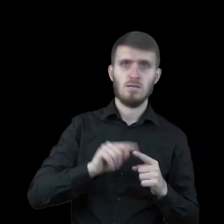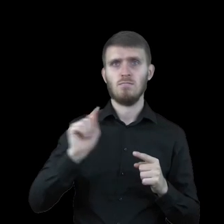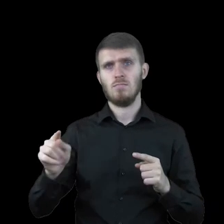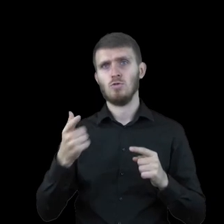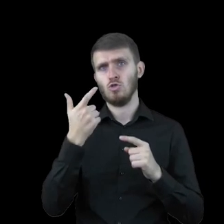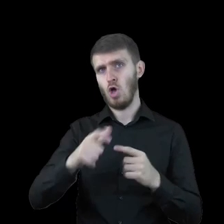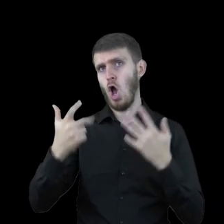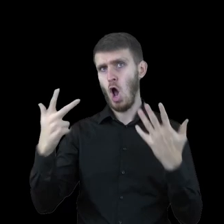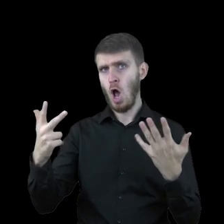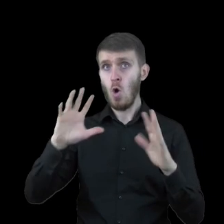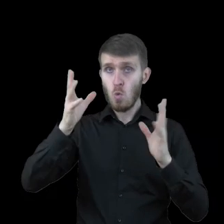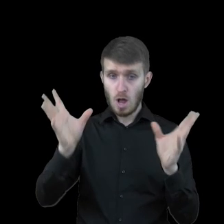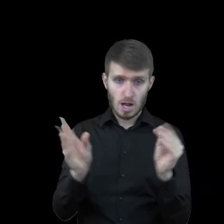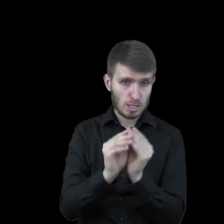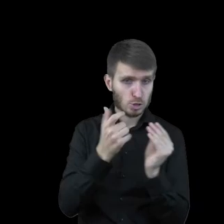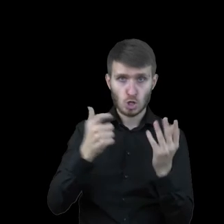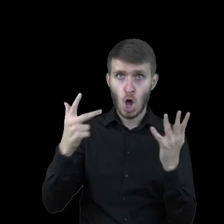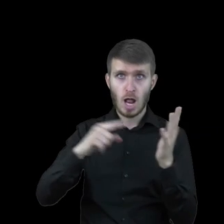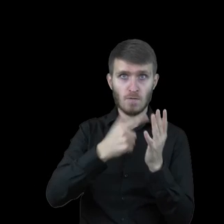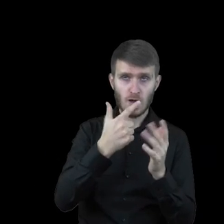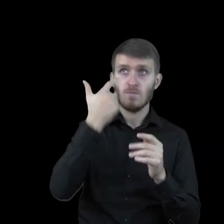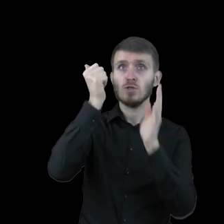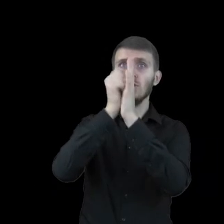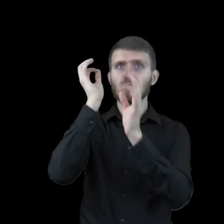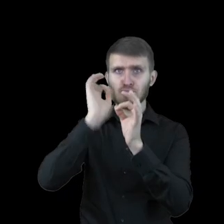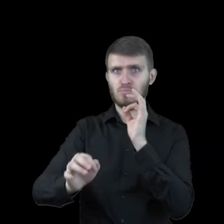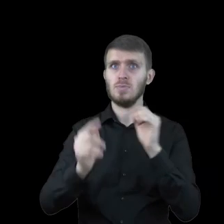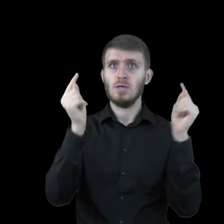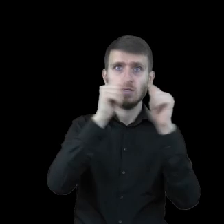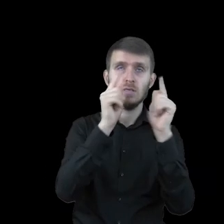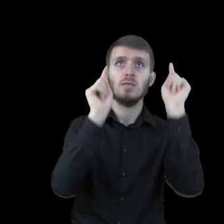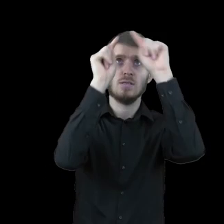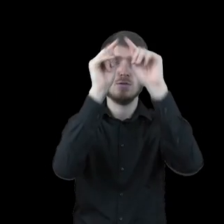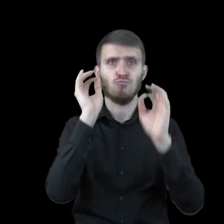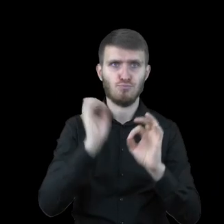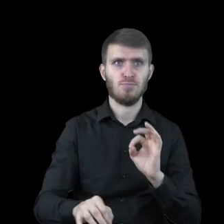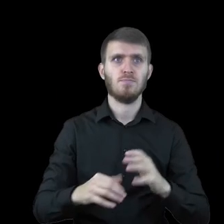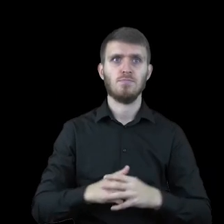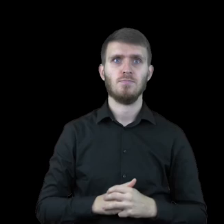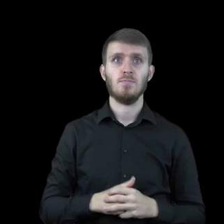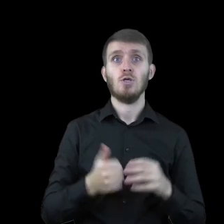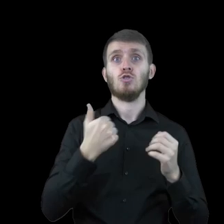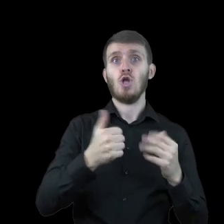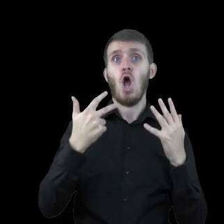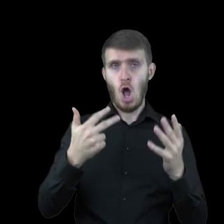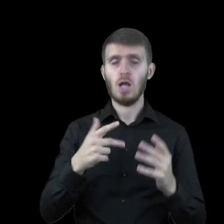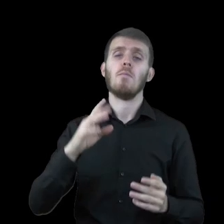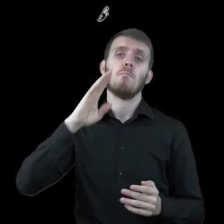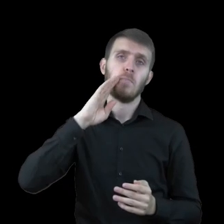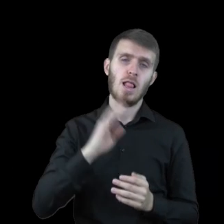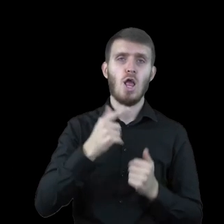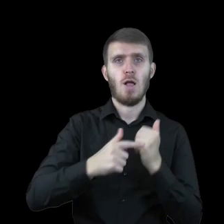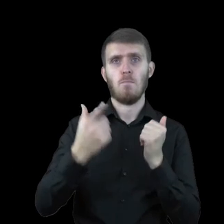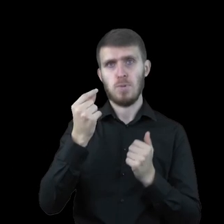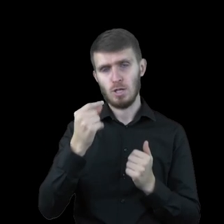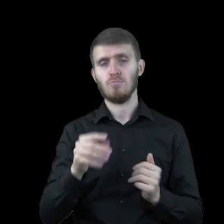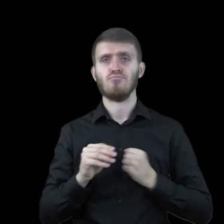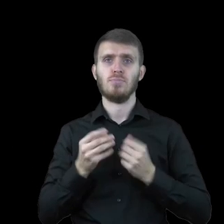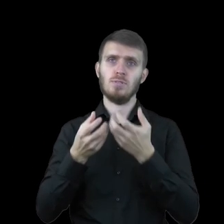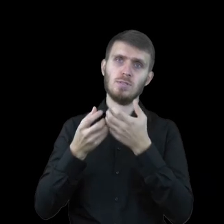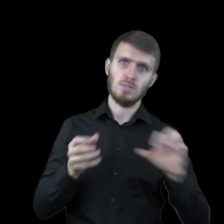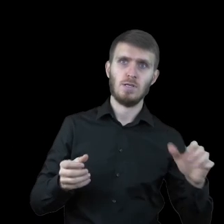216 to jest 2 razy 108. 108 jest również